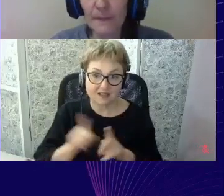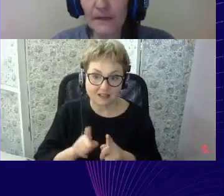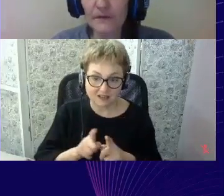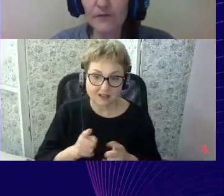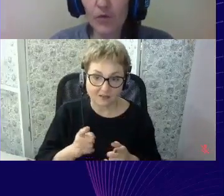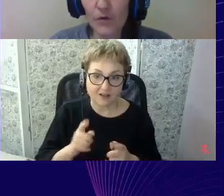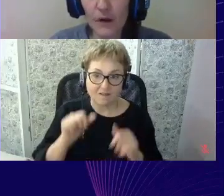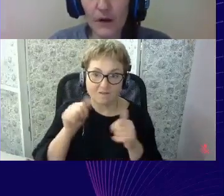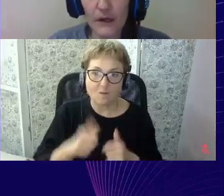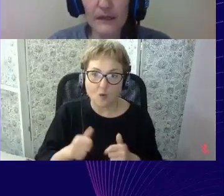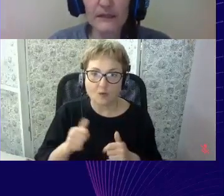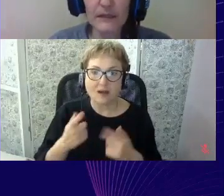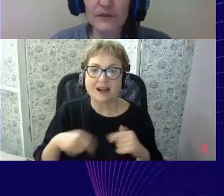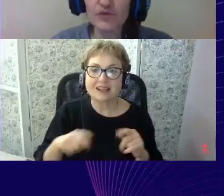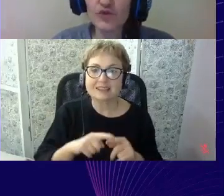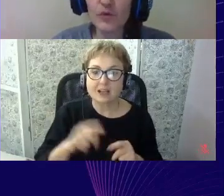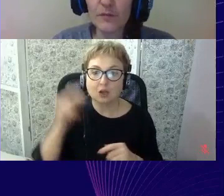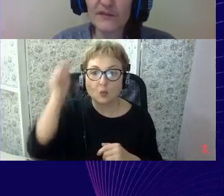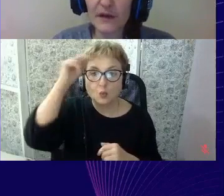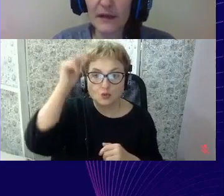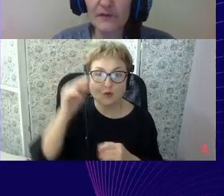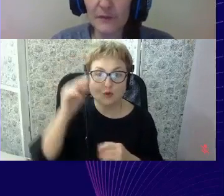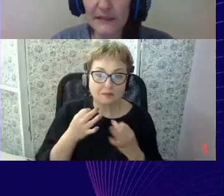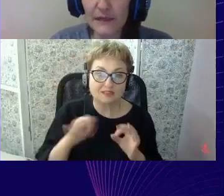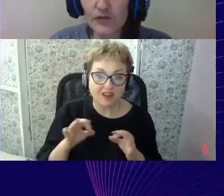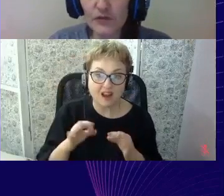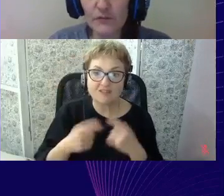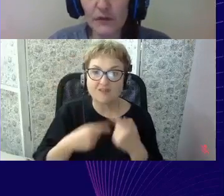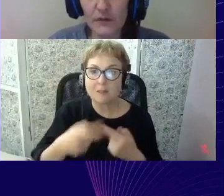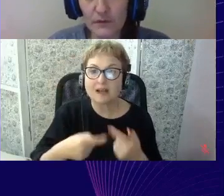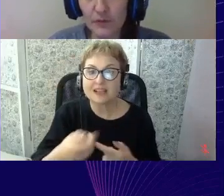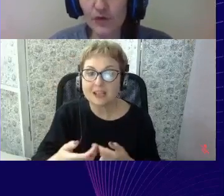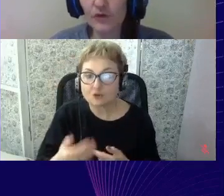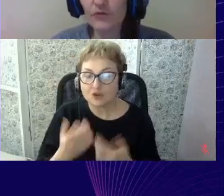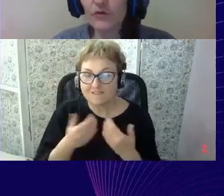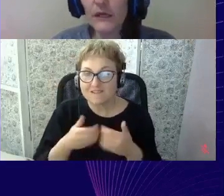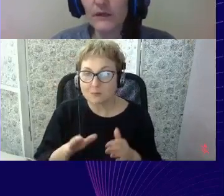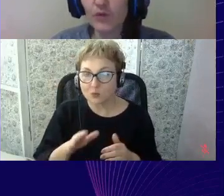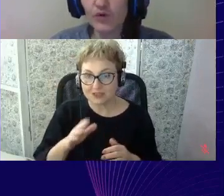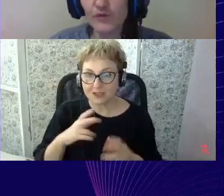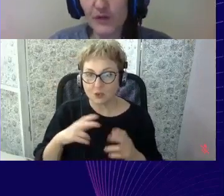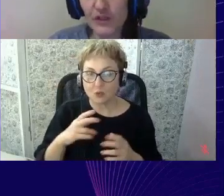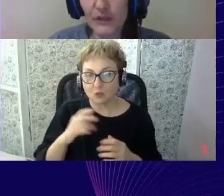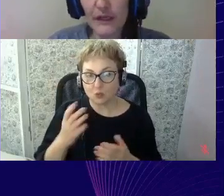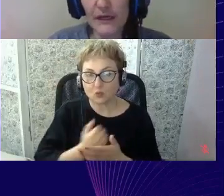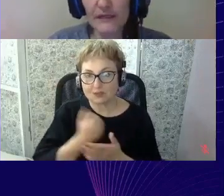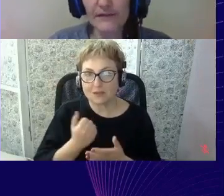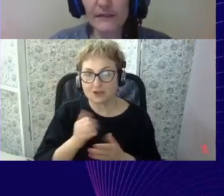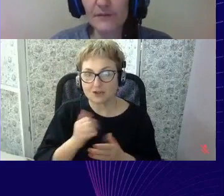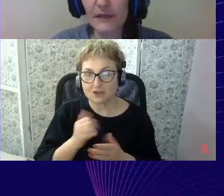такая форма организации учебы позволяет в последующем выпускнику наиболее